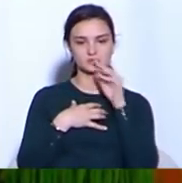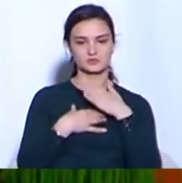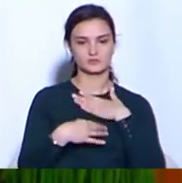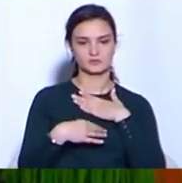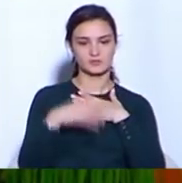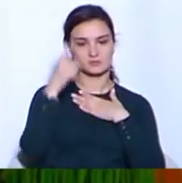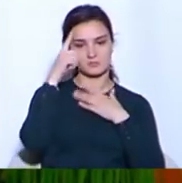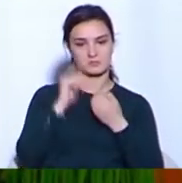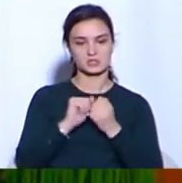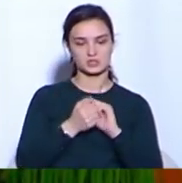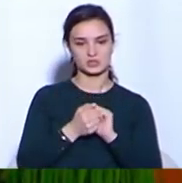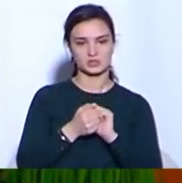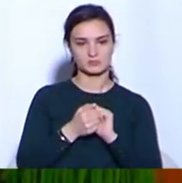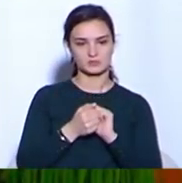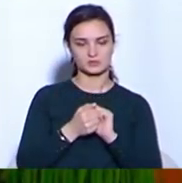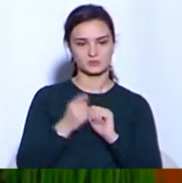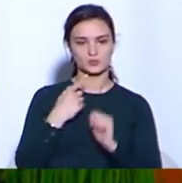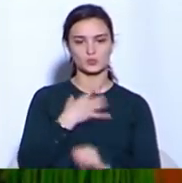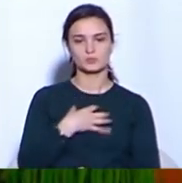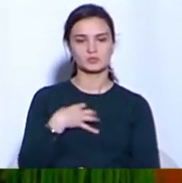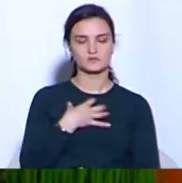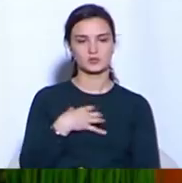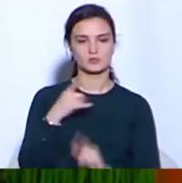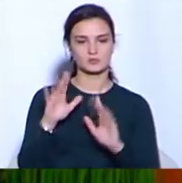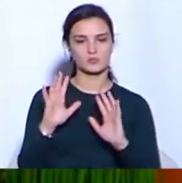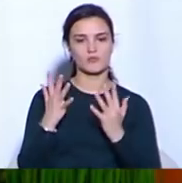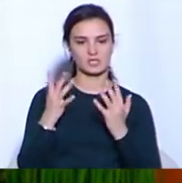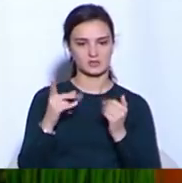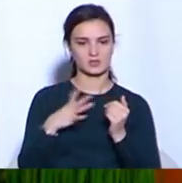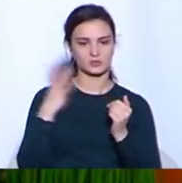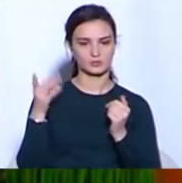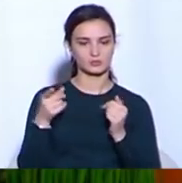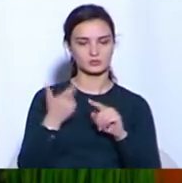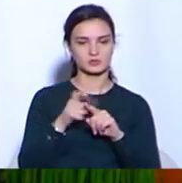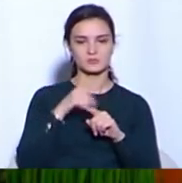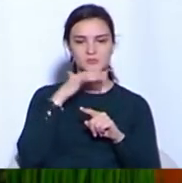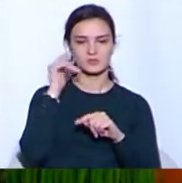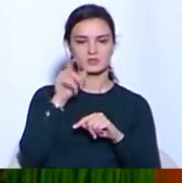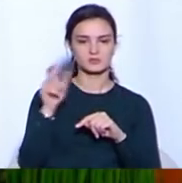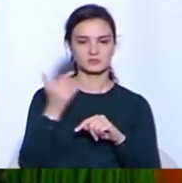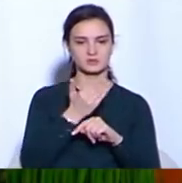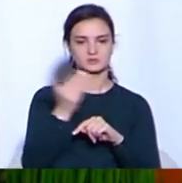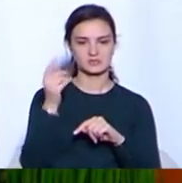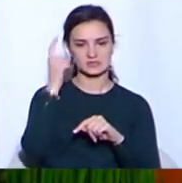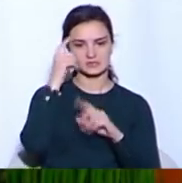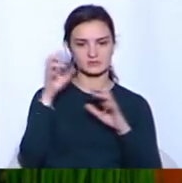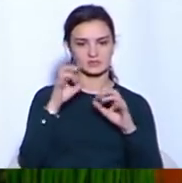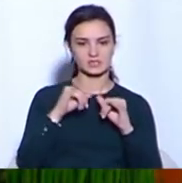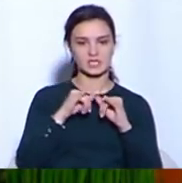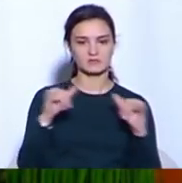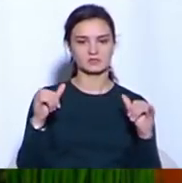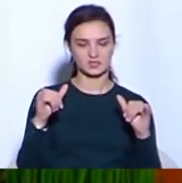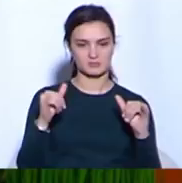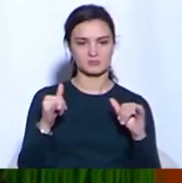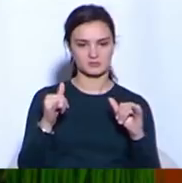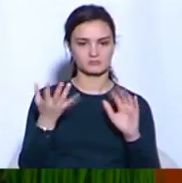ჩვენს მეხსიერებაში აღბეჭდილ უმნიშვნელოვანეს მოვლენას, რომელმაც ძალიან ბევრი ადამიანისათვის თვით ტვინის განვითარებაც კი